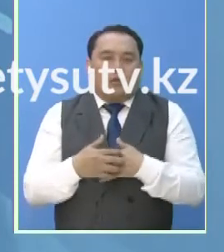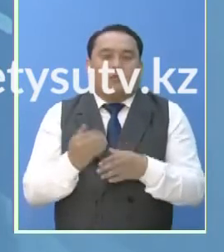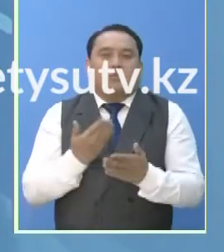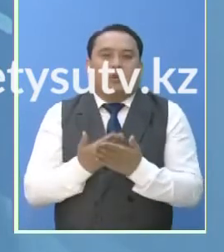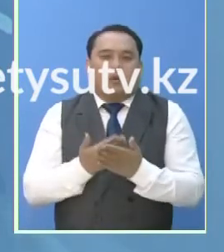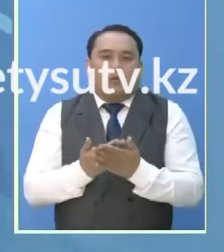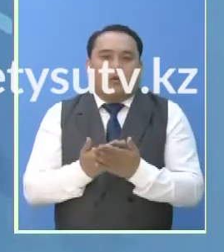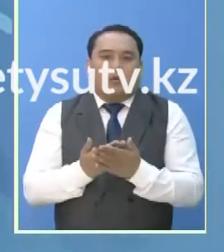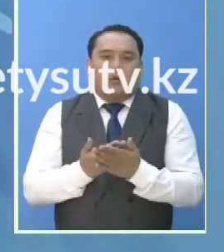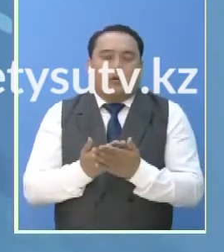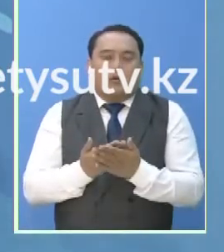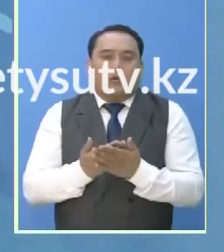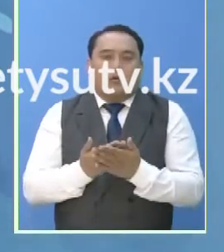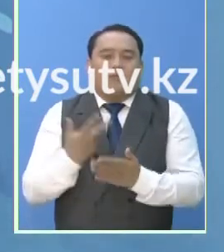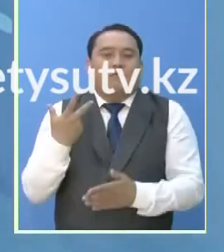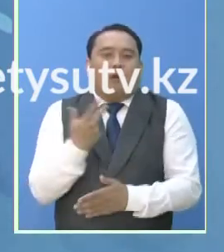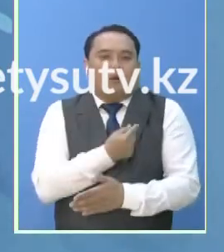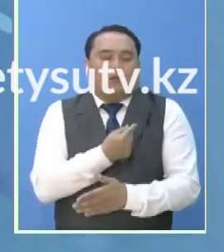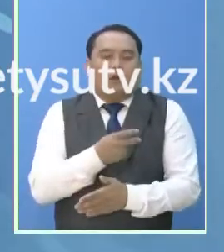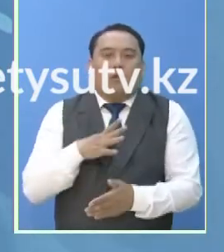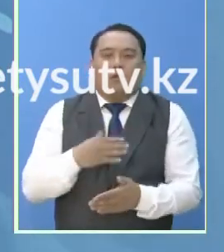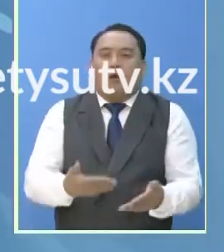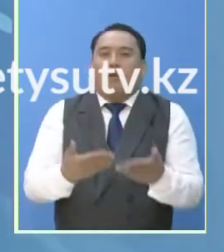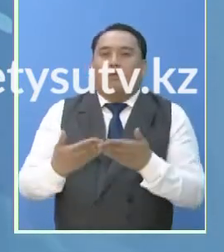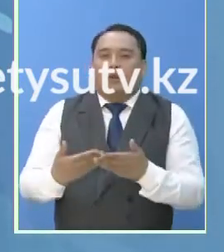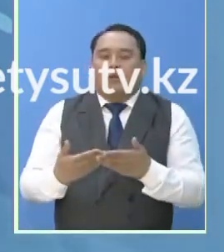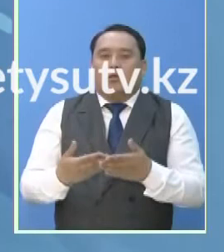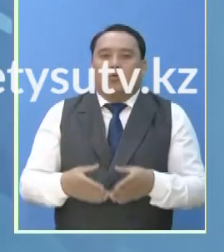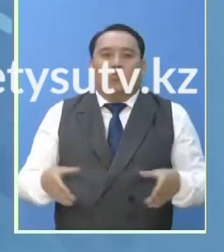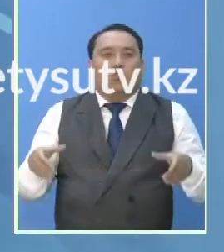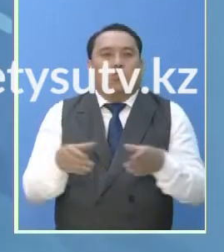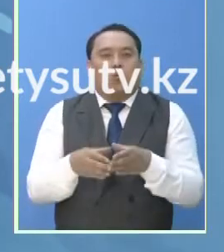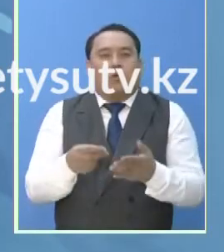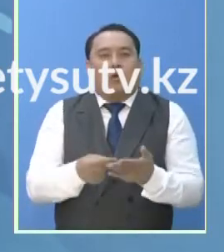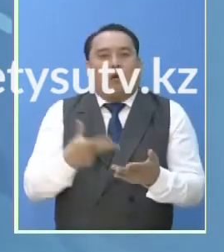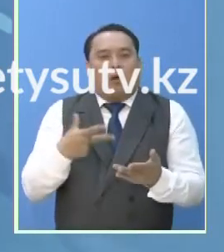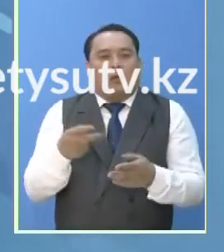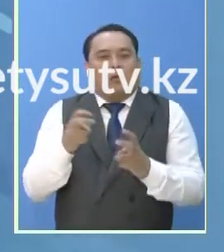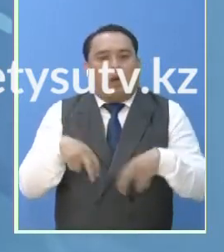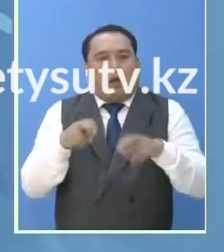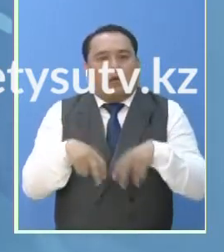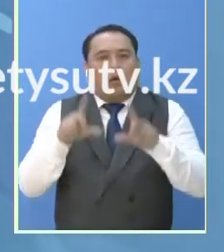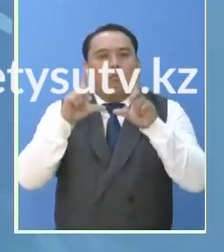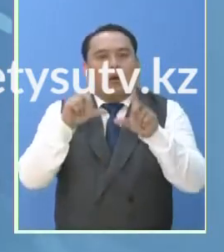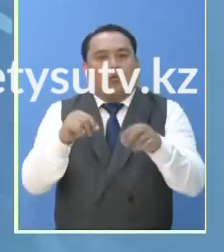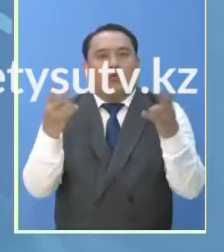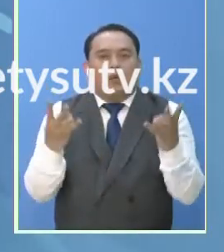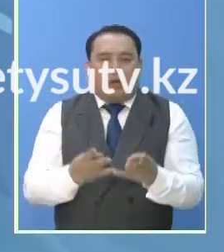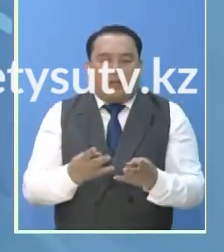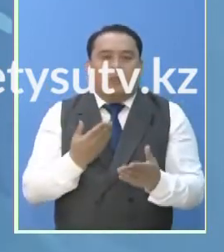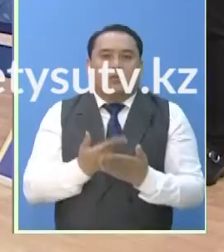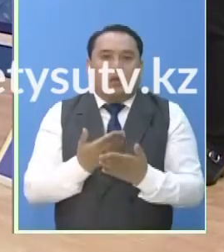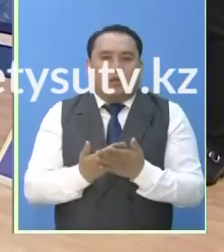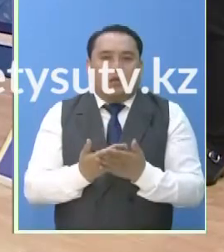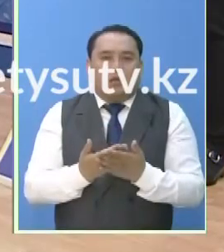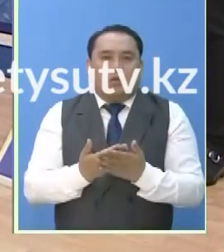көпшілігі бұл мынау вакцинаны алудың алдында толық анализден өтіп адам баруы керек екен. Болмаса